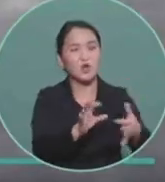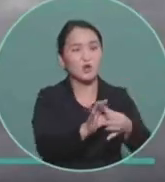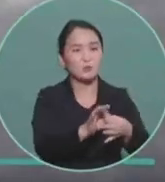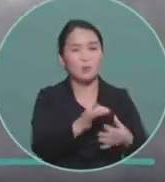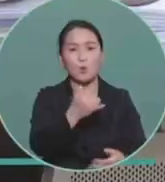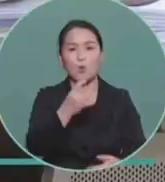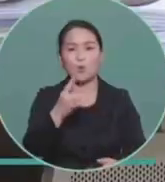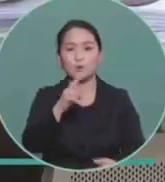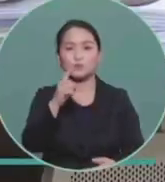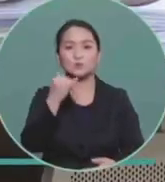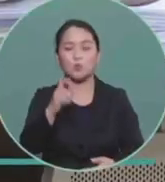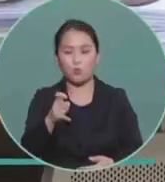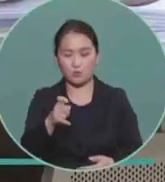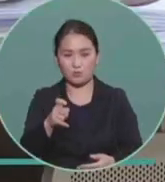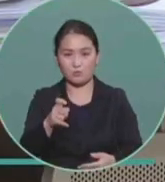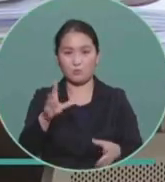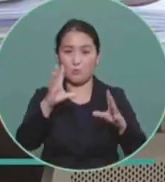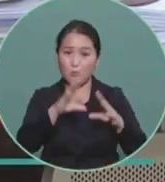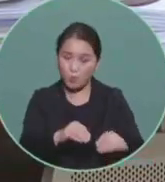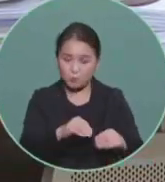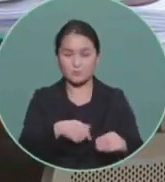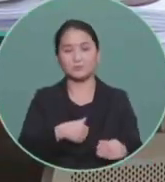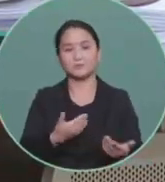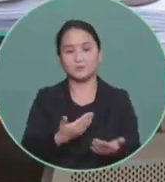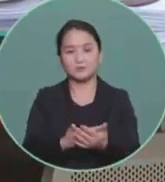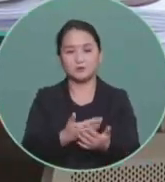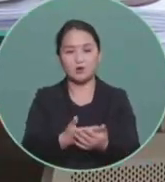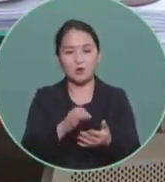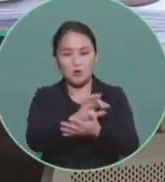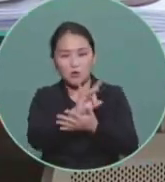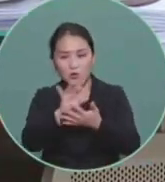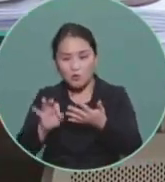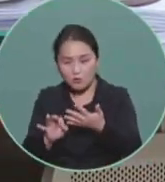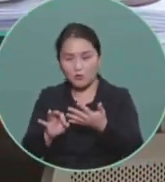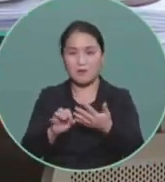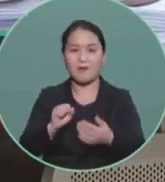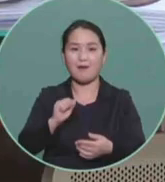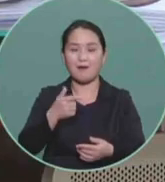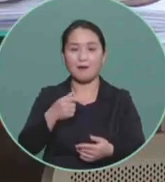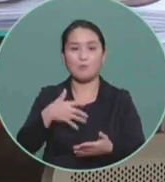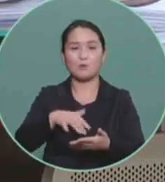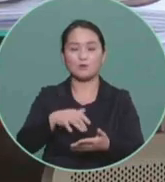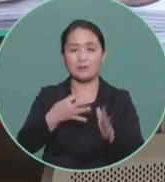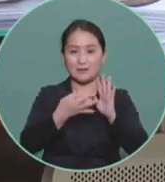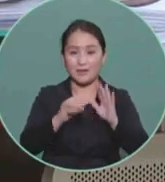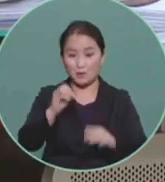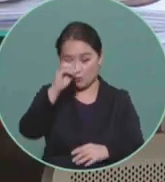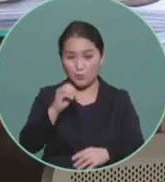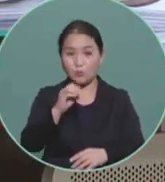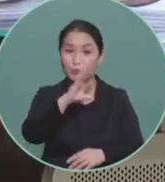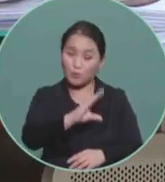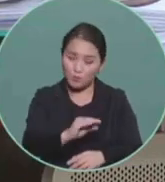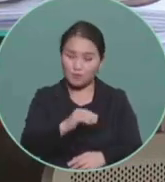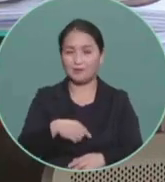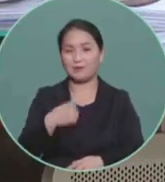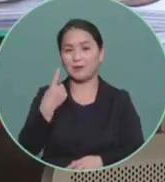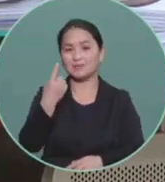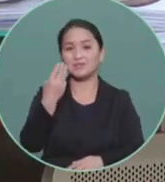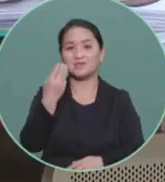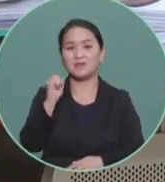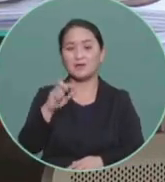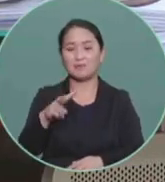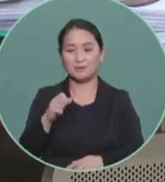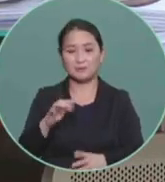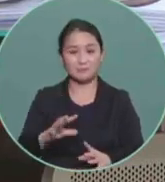зоохнуудыг буулгах гэдэг ийм олон цогц бодлогын хүрээнд агарын бохирдол 80% буурна. Тэгэхээр шахмал төлш төлөөд